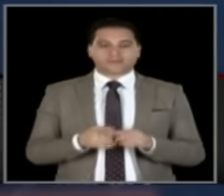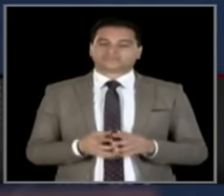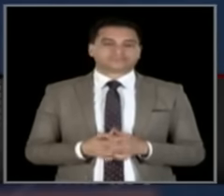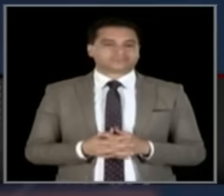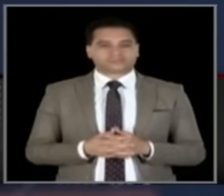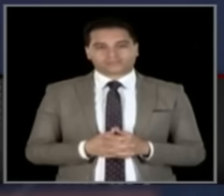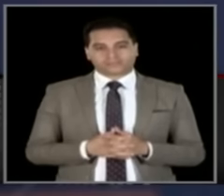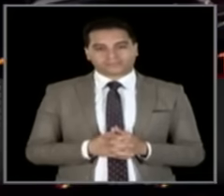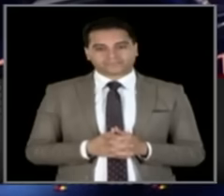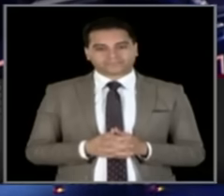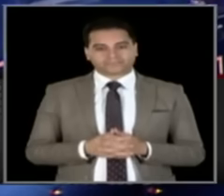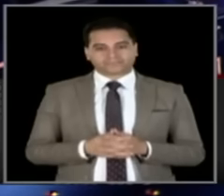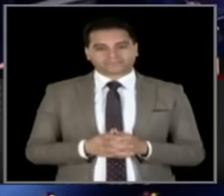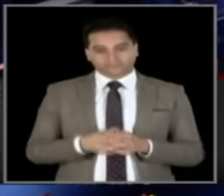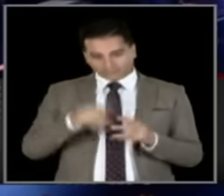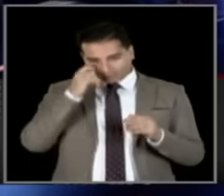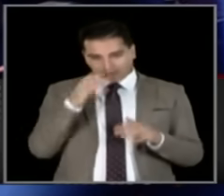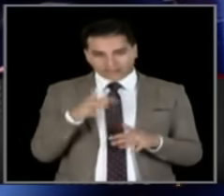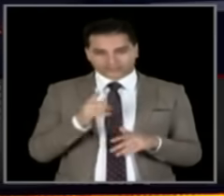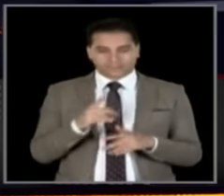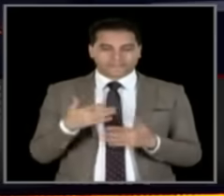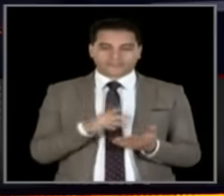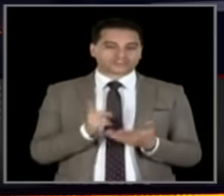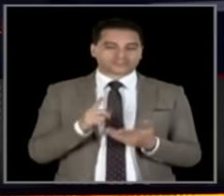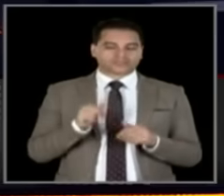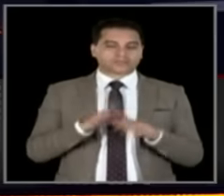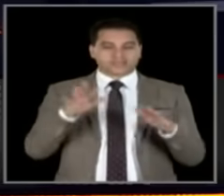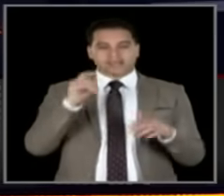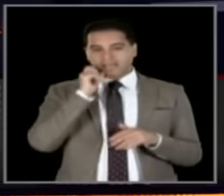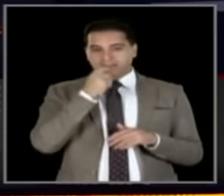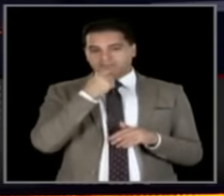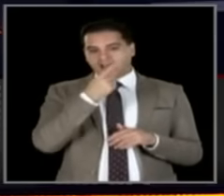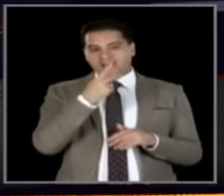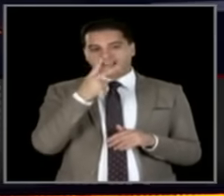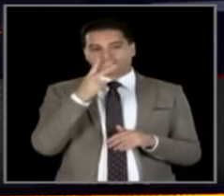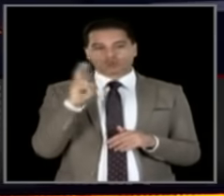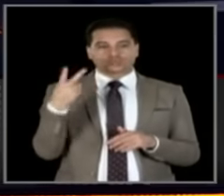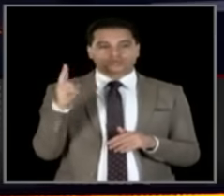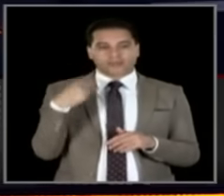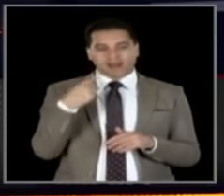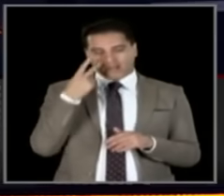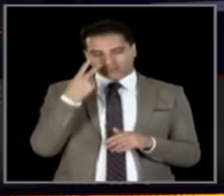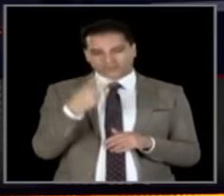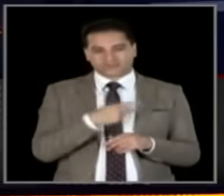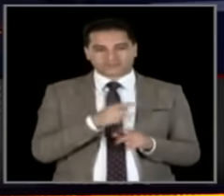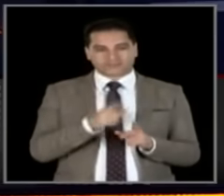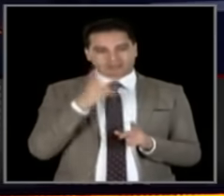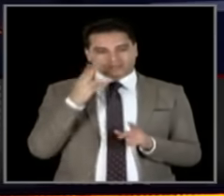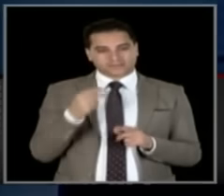خاطئة. أنا بقول معاصرة. اتنشرت 2017. أنا شفت الغلاف بس مش فاكر الاسم.